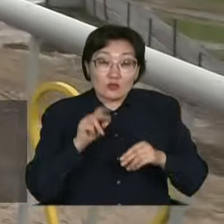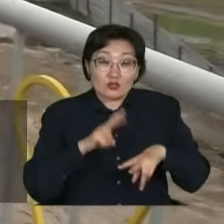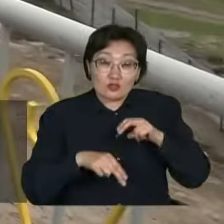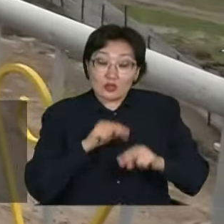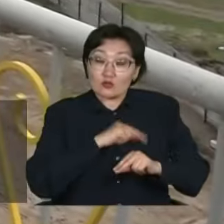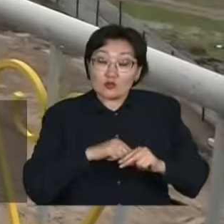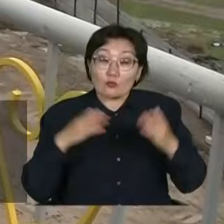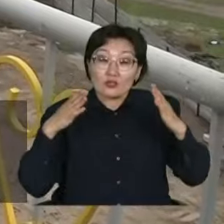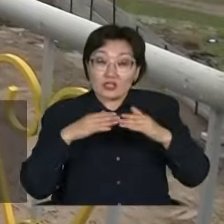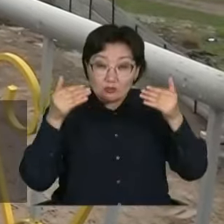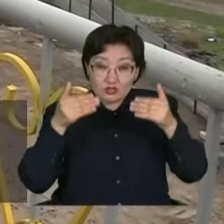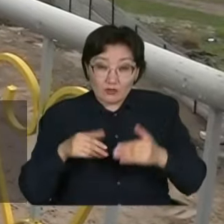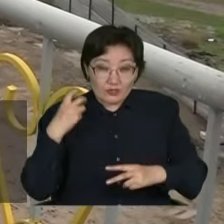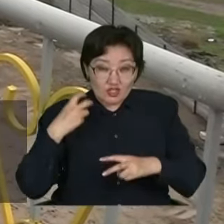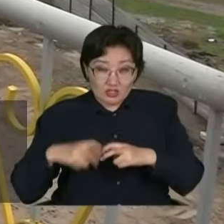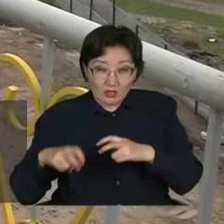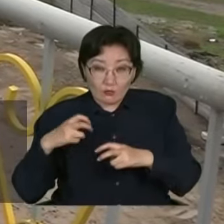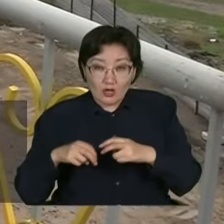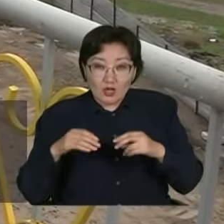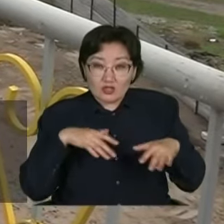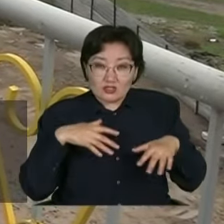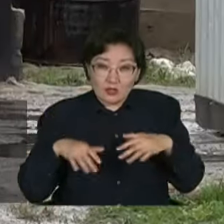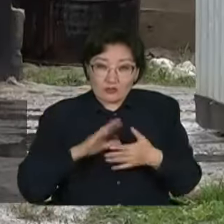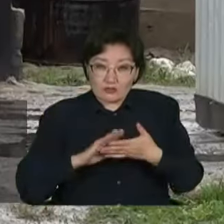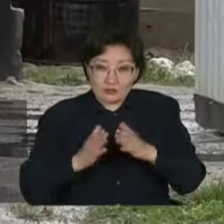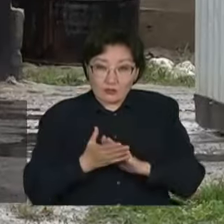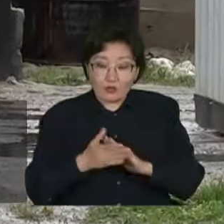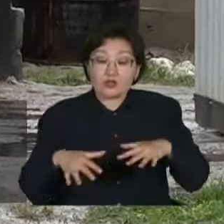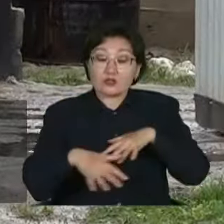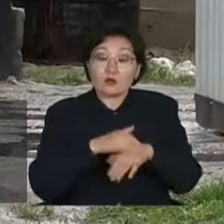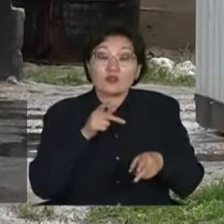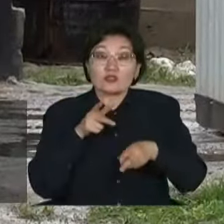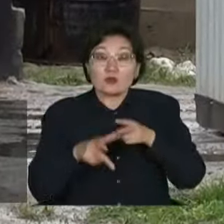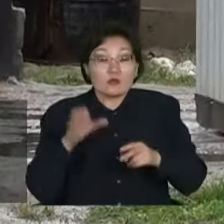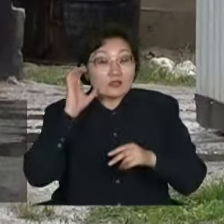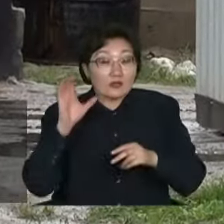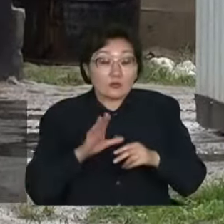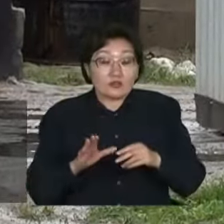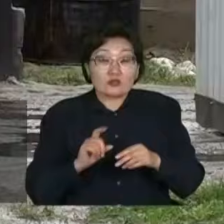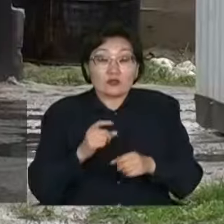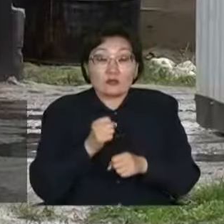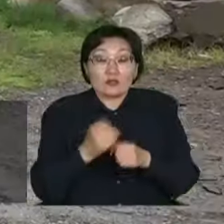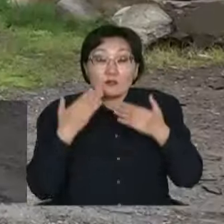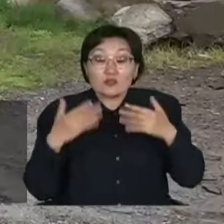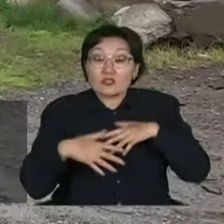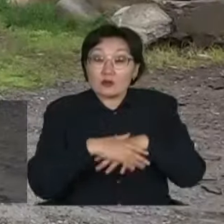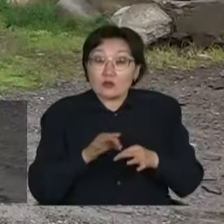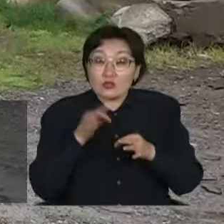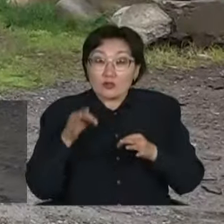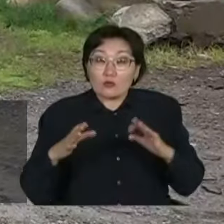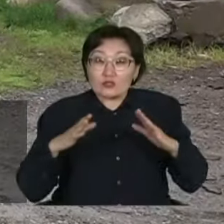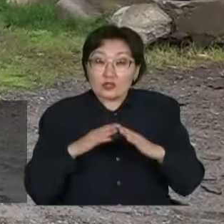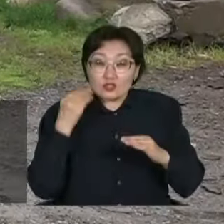жұмыстарынан үйлердің қабырғалары шытынап құлауға шақ тұр. Бұқара базынасын елемеген соң амалы қалмаған тұрғындар облыстан